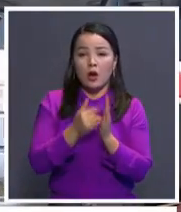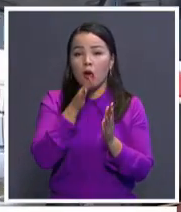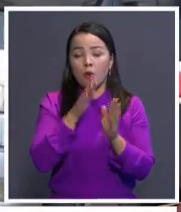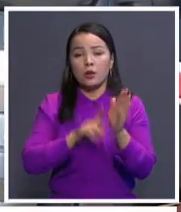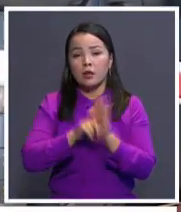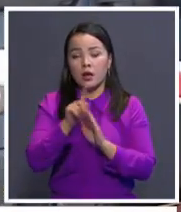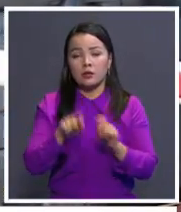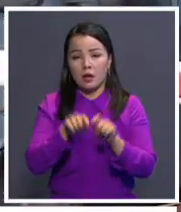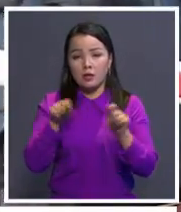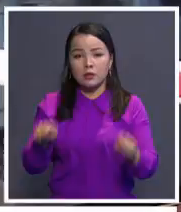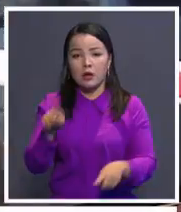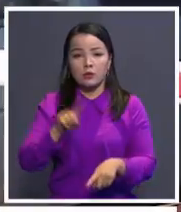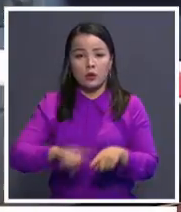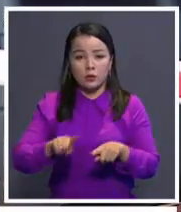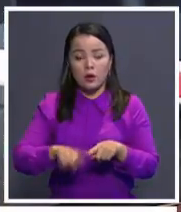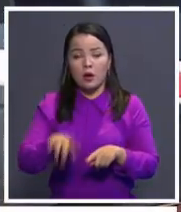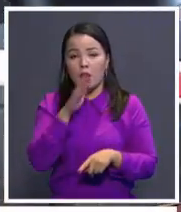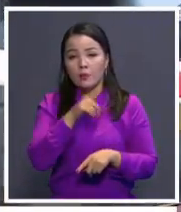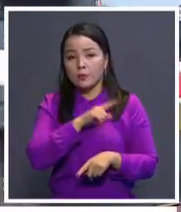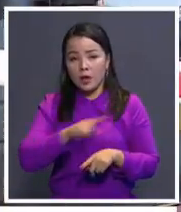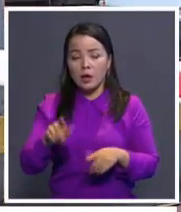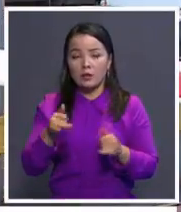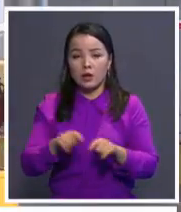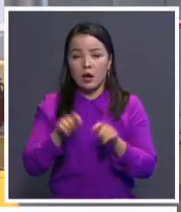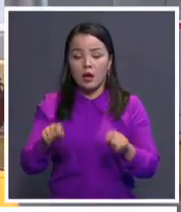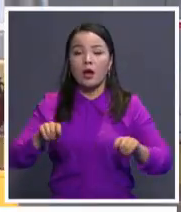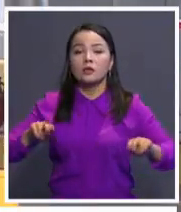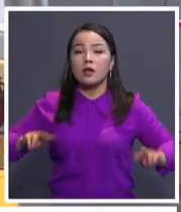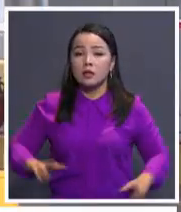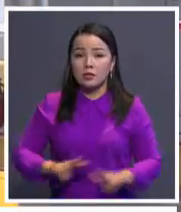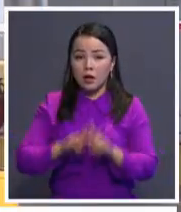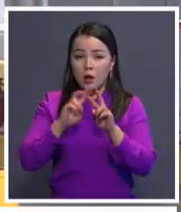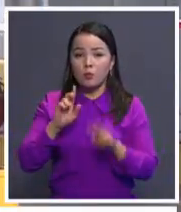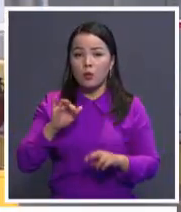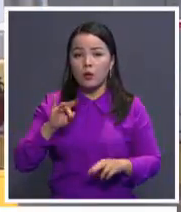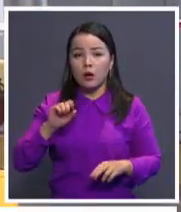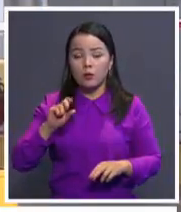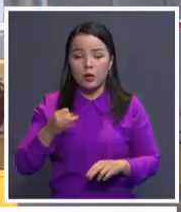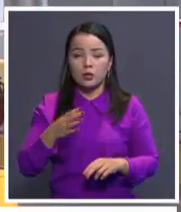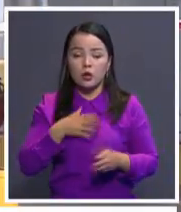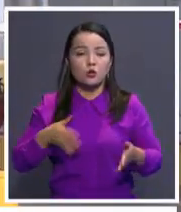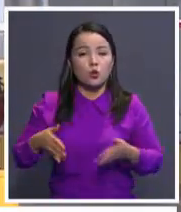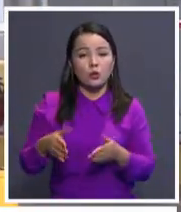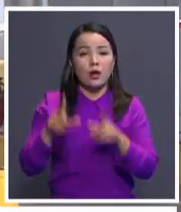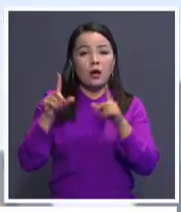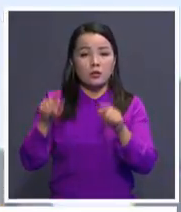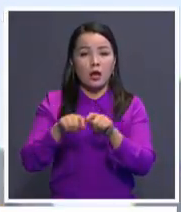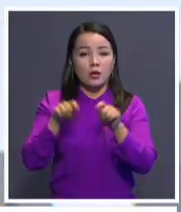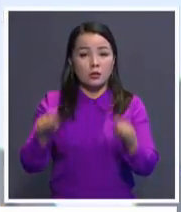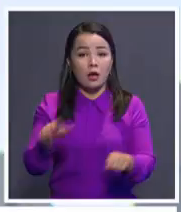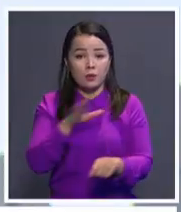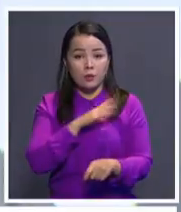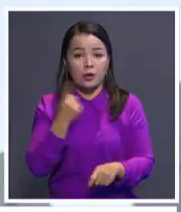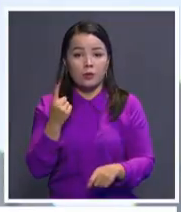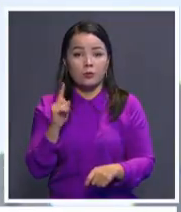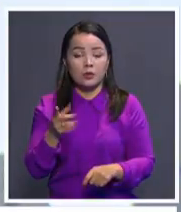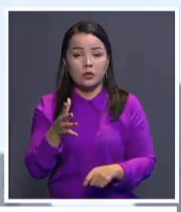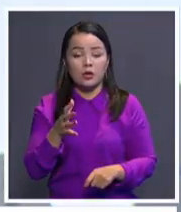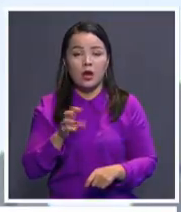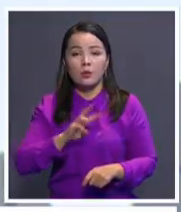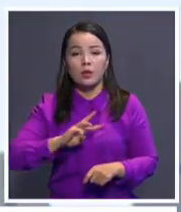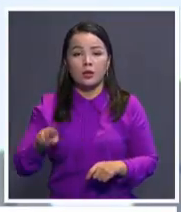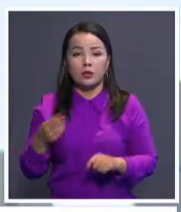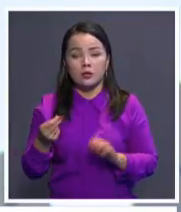ақылы жол біраз уақыттан бері Астана мен Бурабай аралығына да енгізілген еді. Жыл сайын бұл учаскеден 1,5 миллиард теңге қаржы